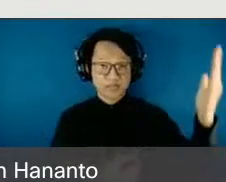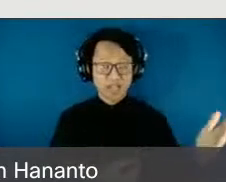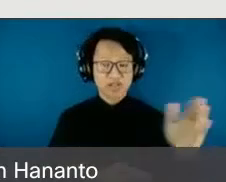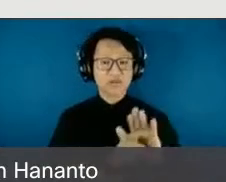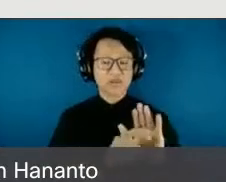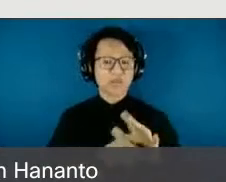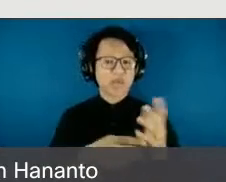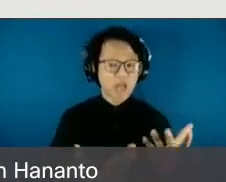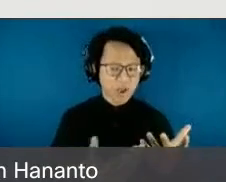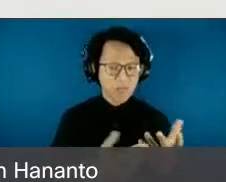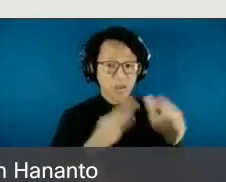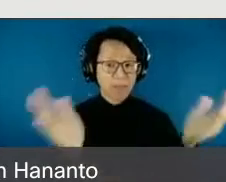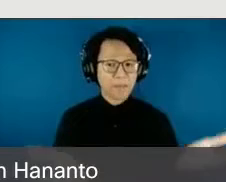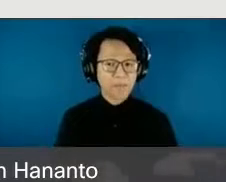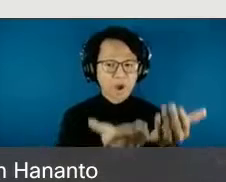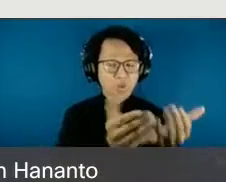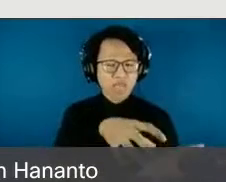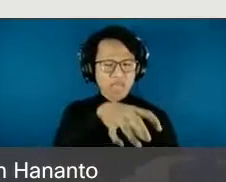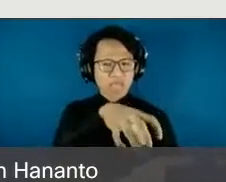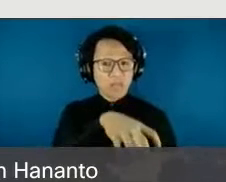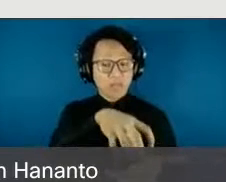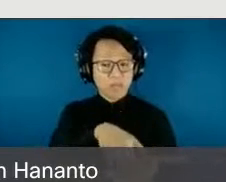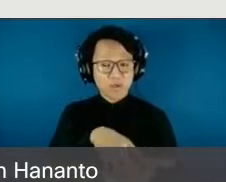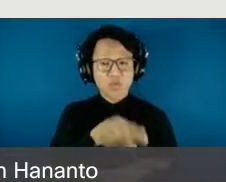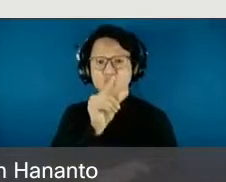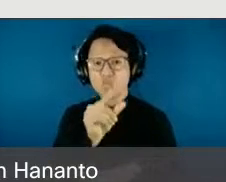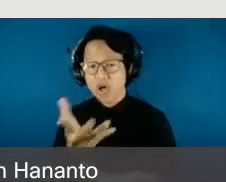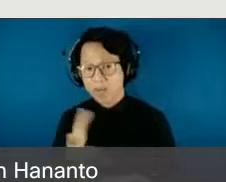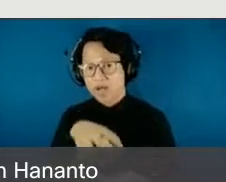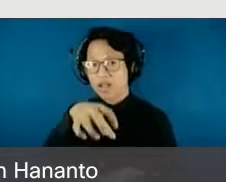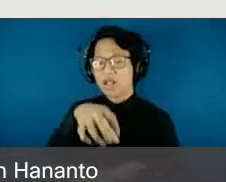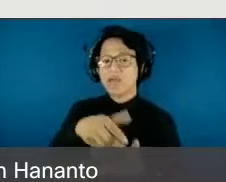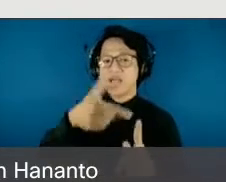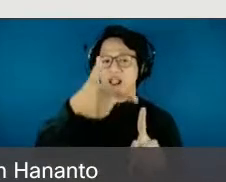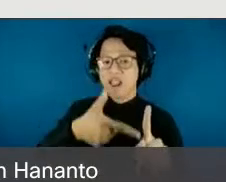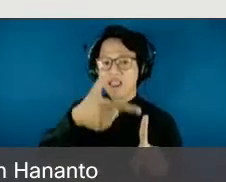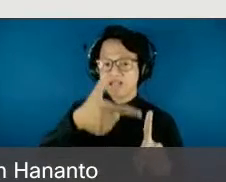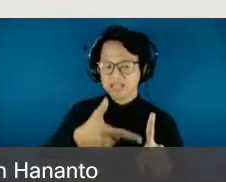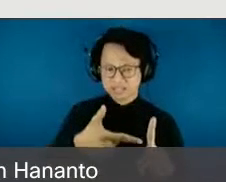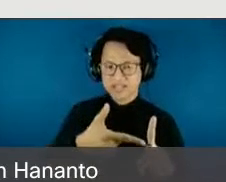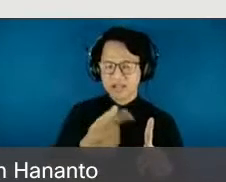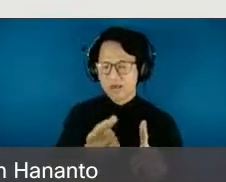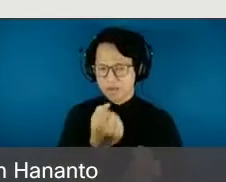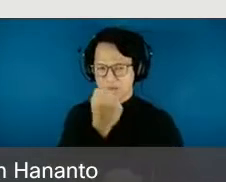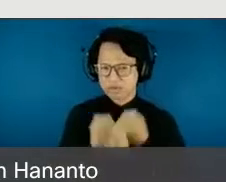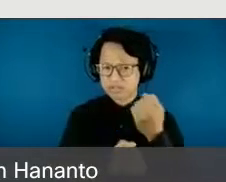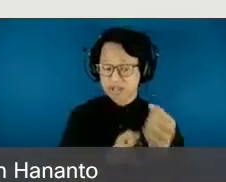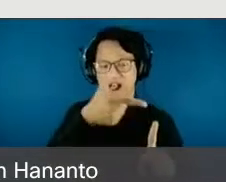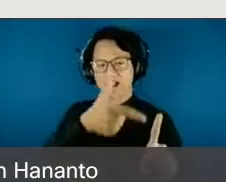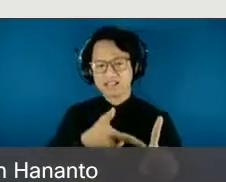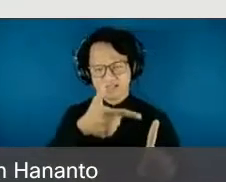sudah bisa membangun semacam tempat untuk las, kemudian juga sebagai